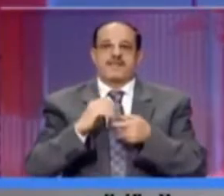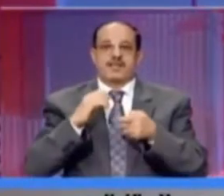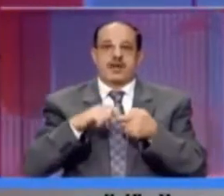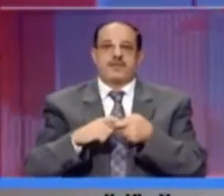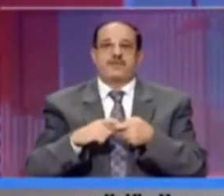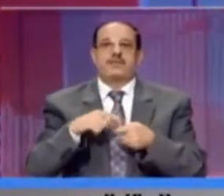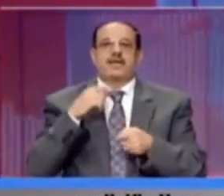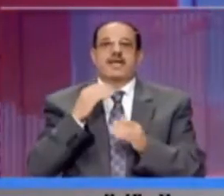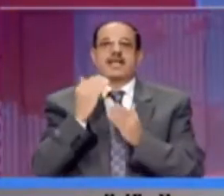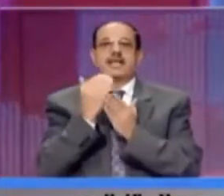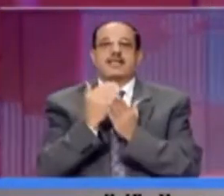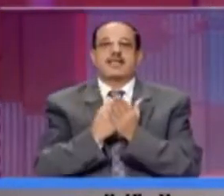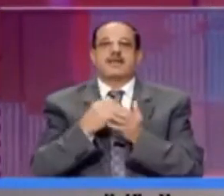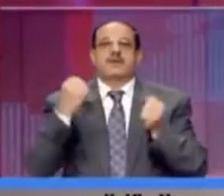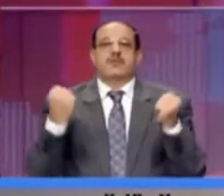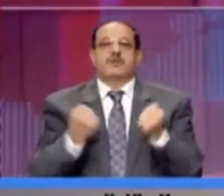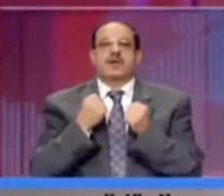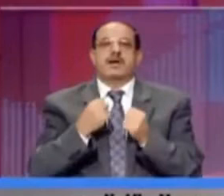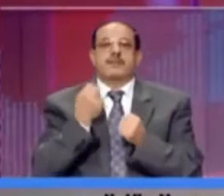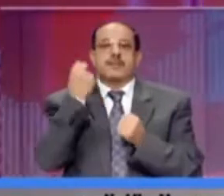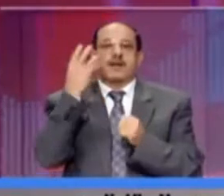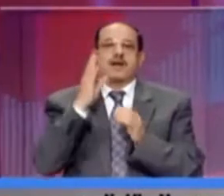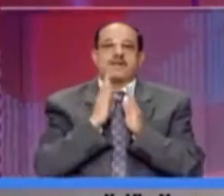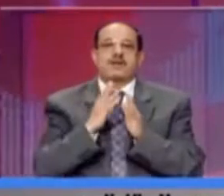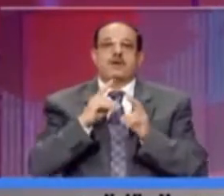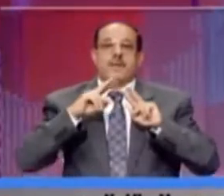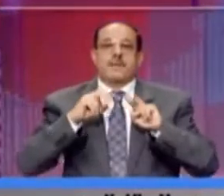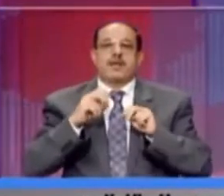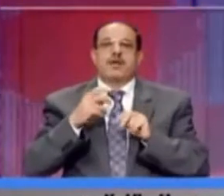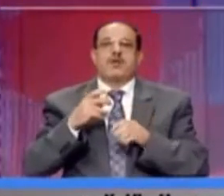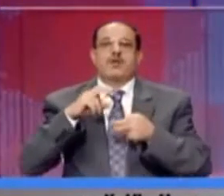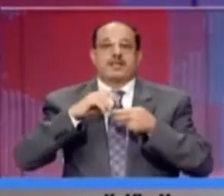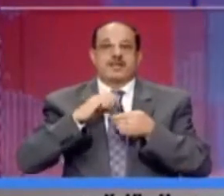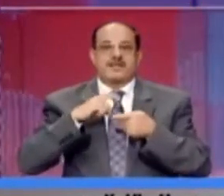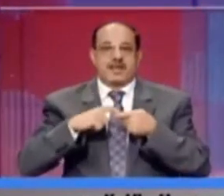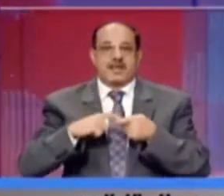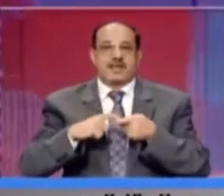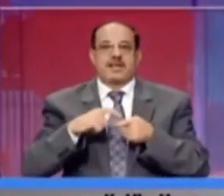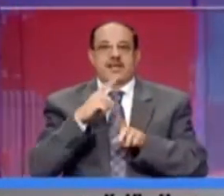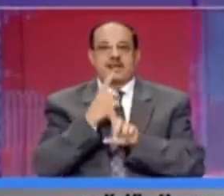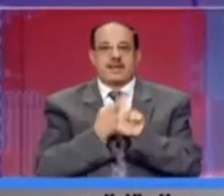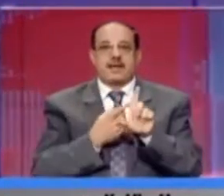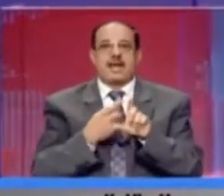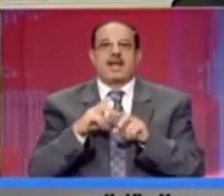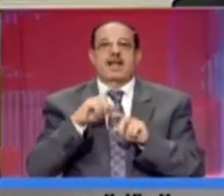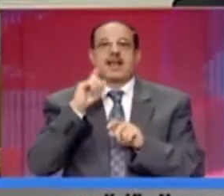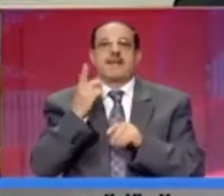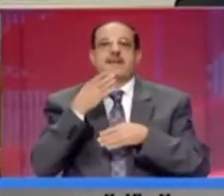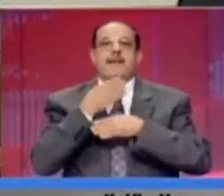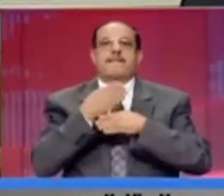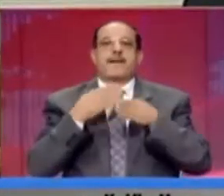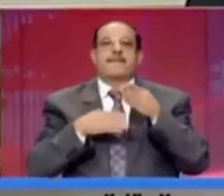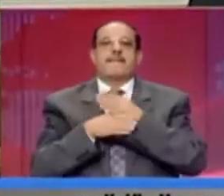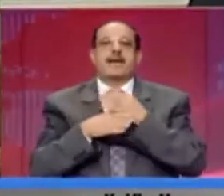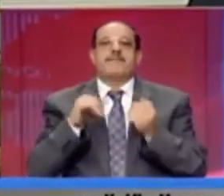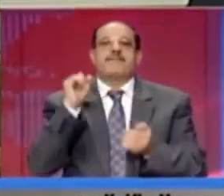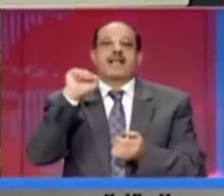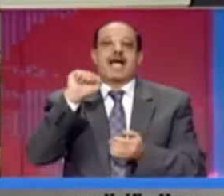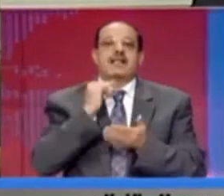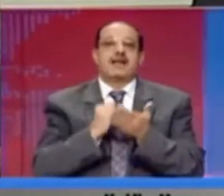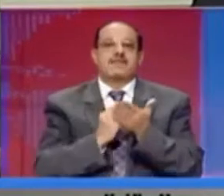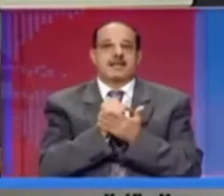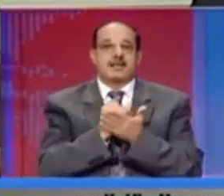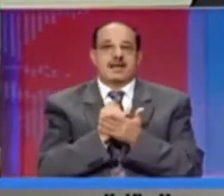بروتوكول تعاون في مجال تنظيم المسابقات الثقافية البحثية، كذلك بروتوكول إنابة الهيئة العامة للأبنية